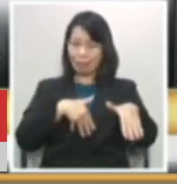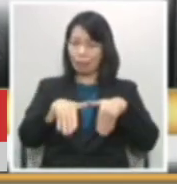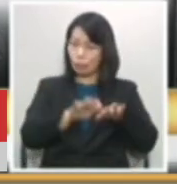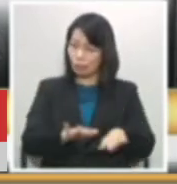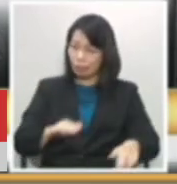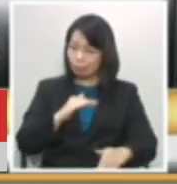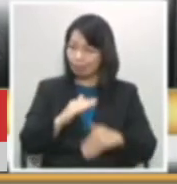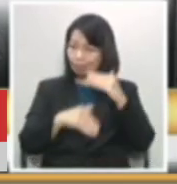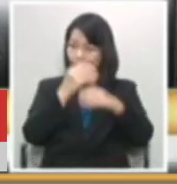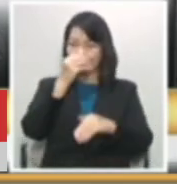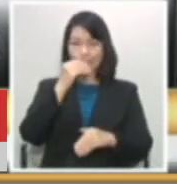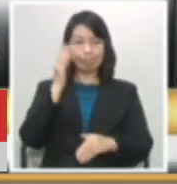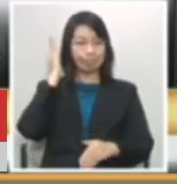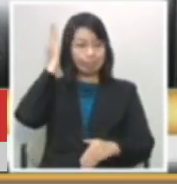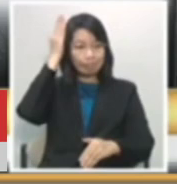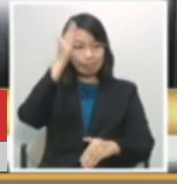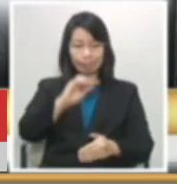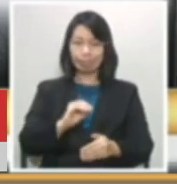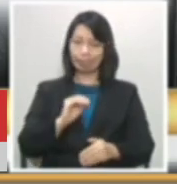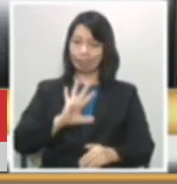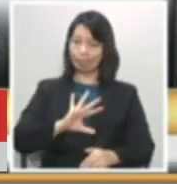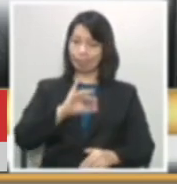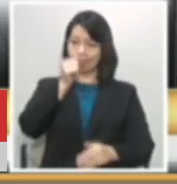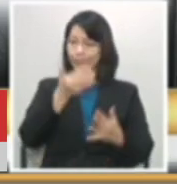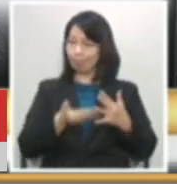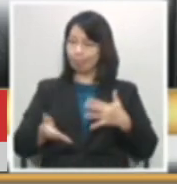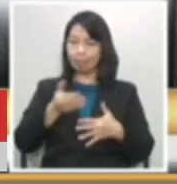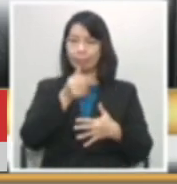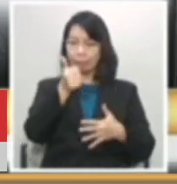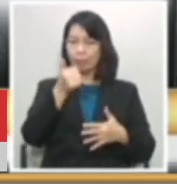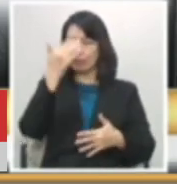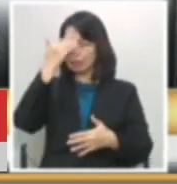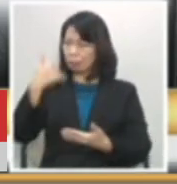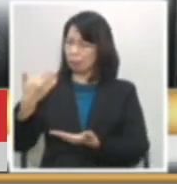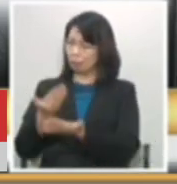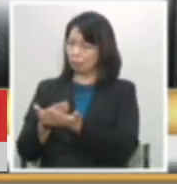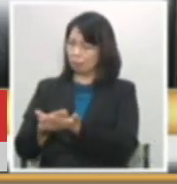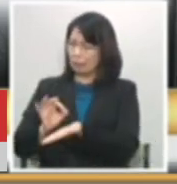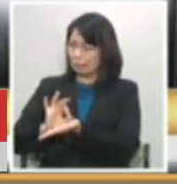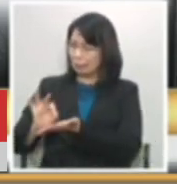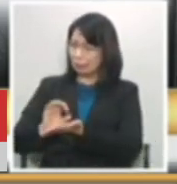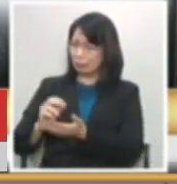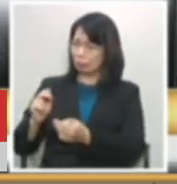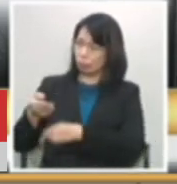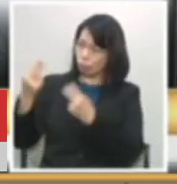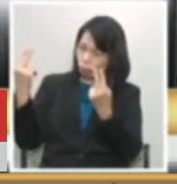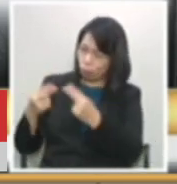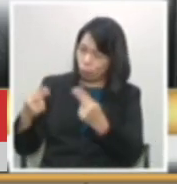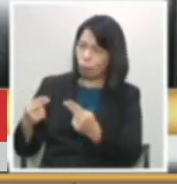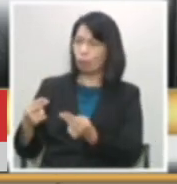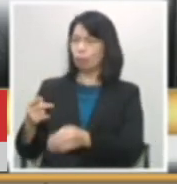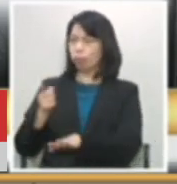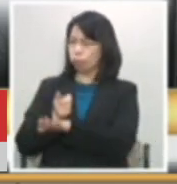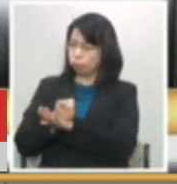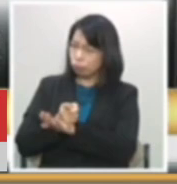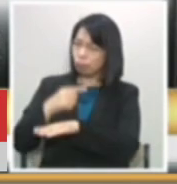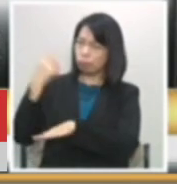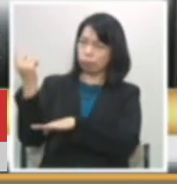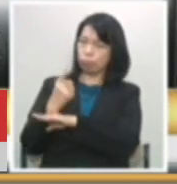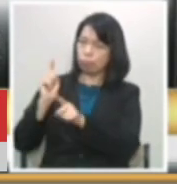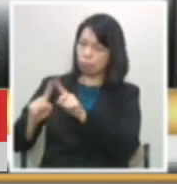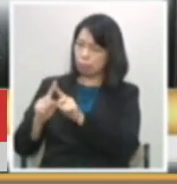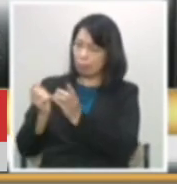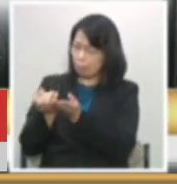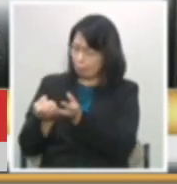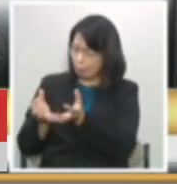หรืออย่างไรทำไมไม่แบ่งเงินที่พวกท่านจะนำไปซื้อยุทโธปกรณ์ของเล่นรถถัง